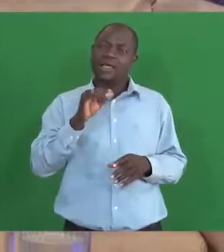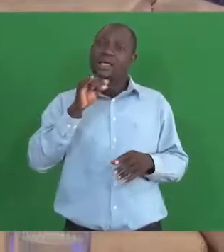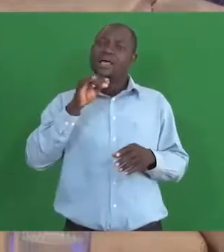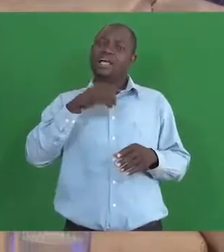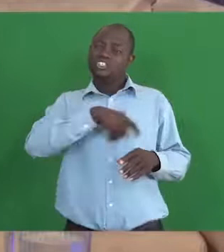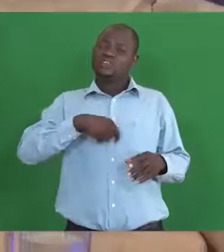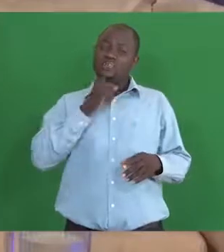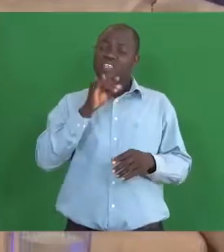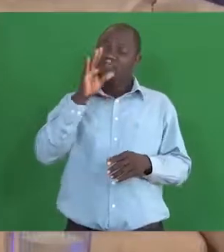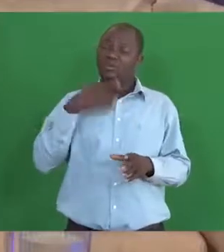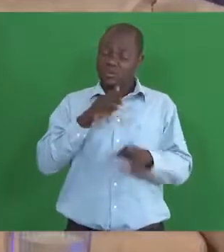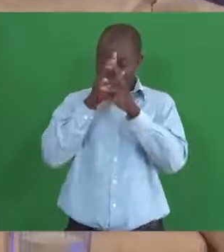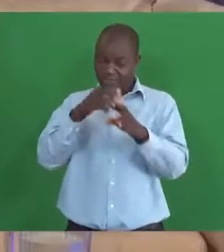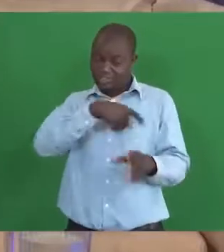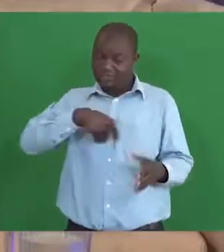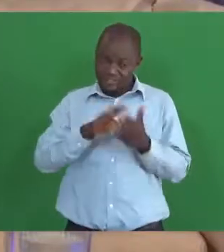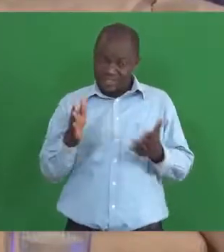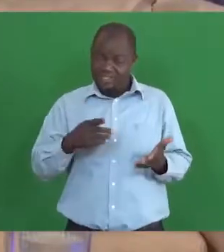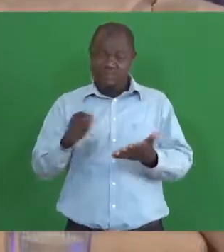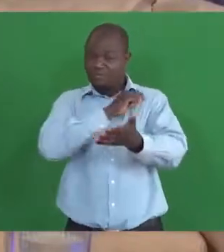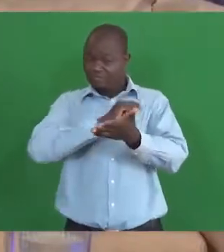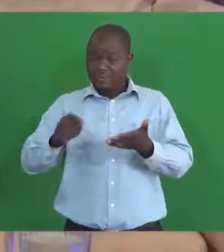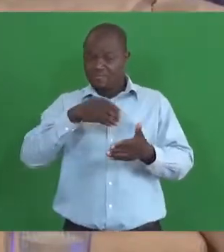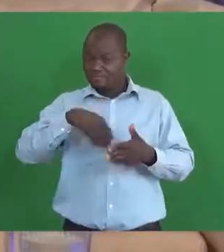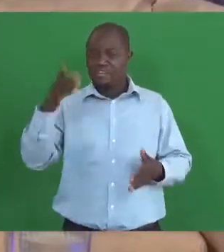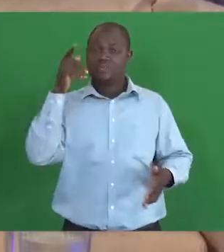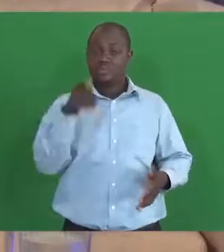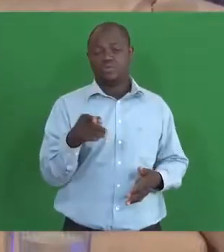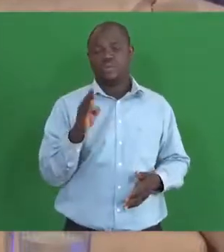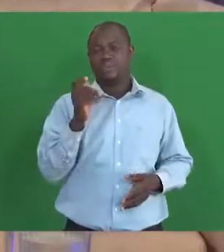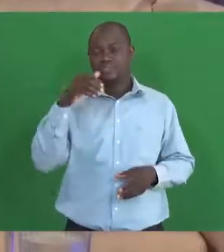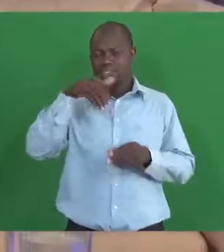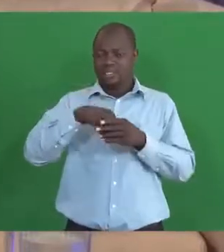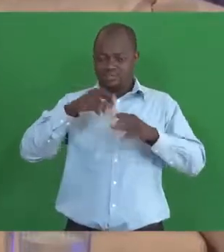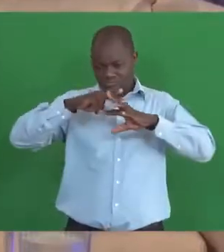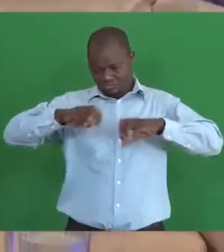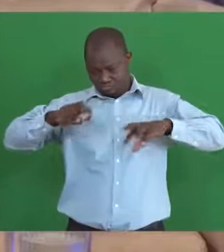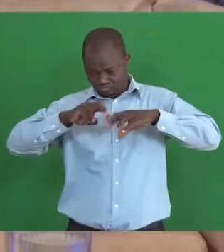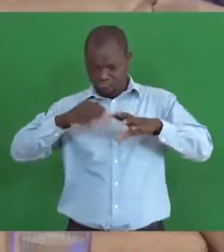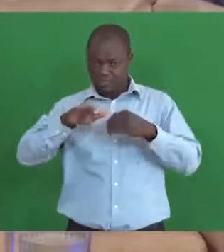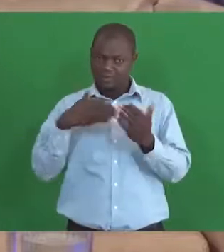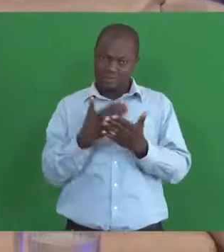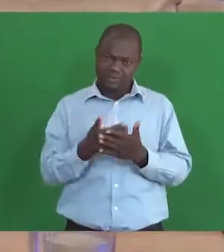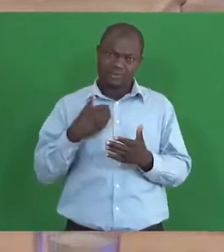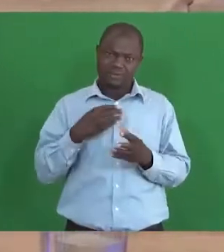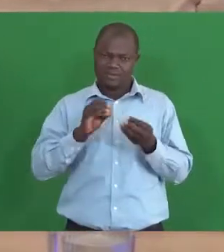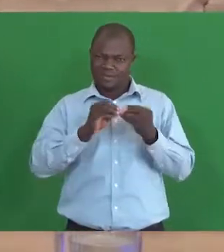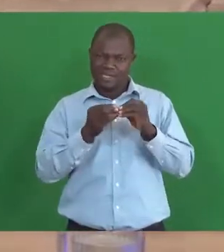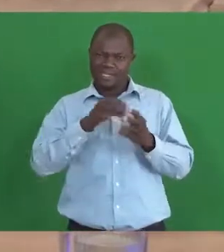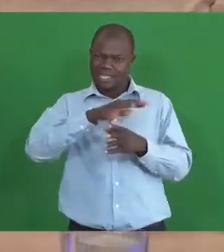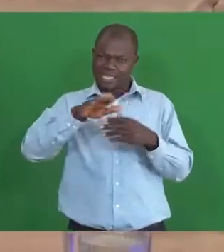namambo munobuda. Asi tinoziva kuti wongororo netsvakiridzo inoti tinogona kuita mitemo yese